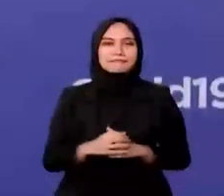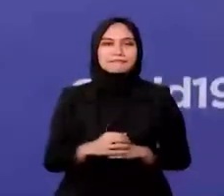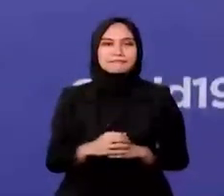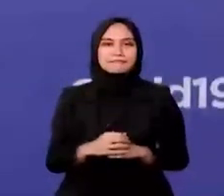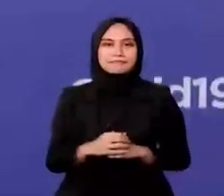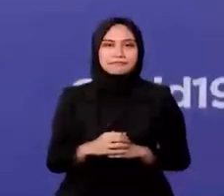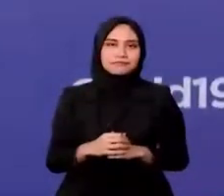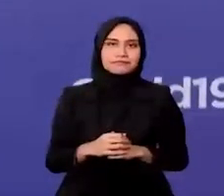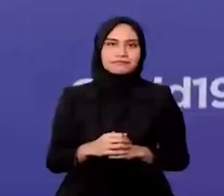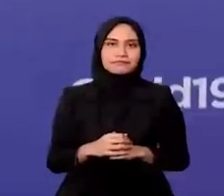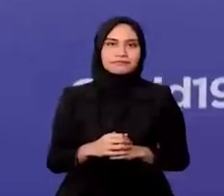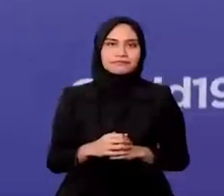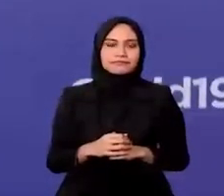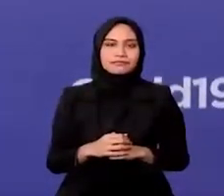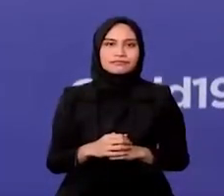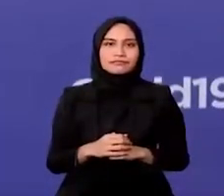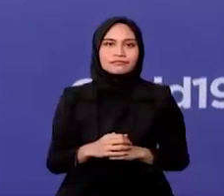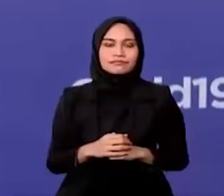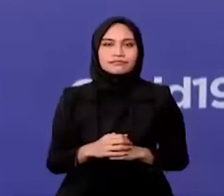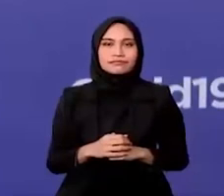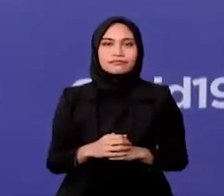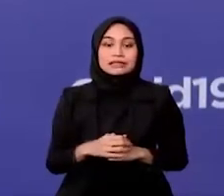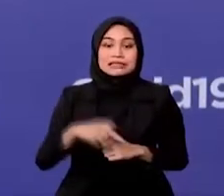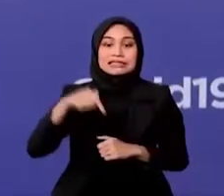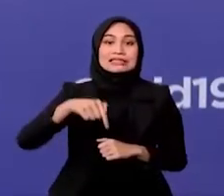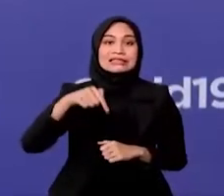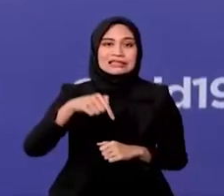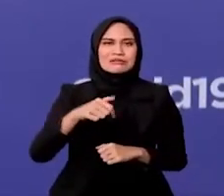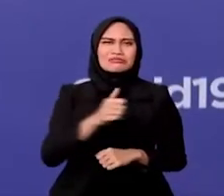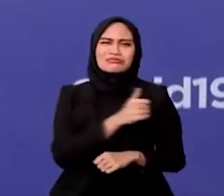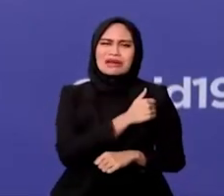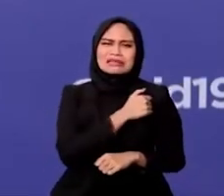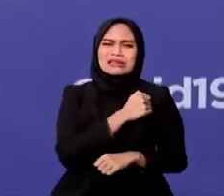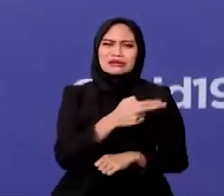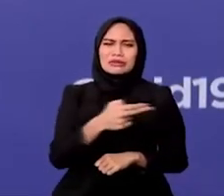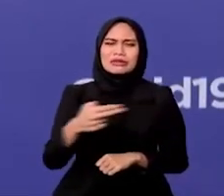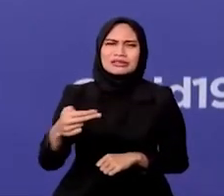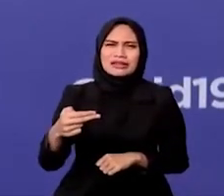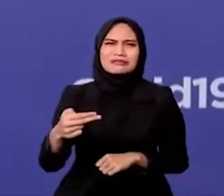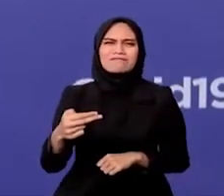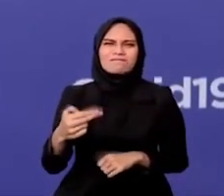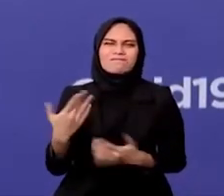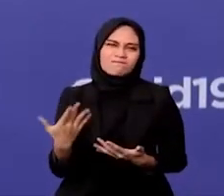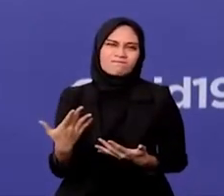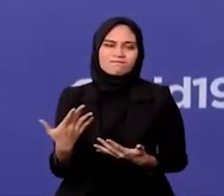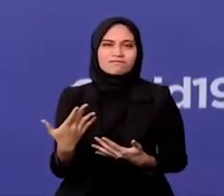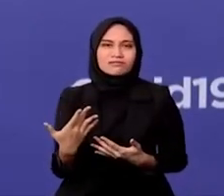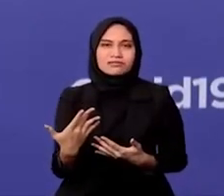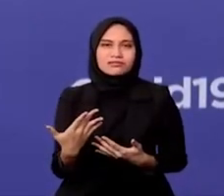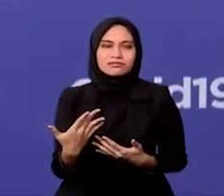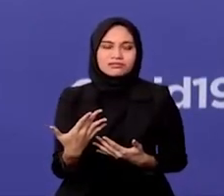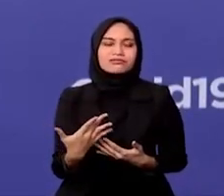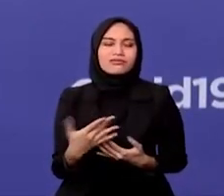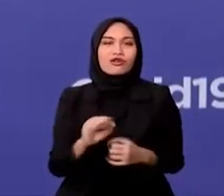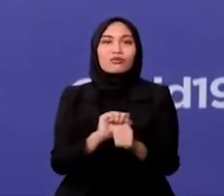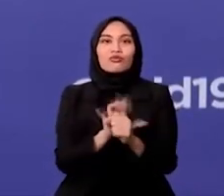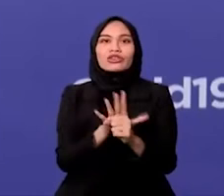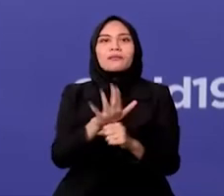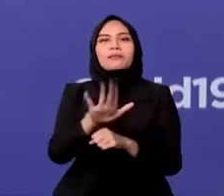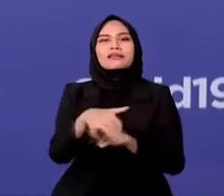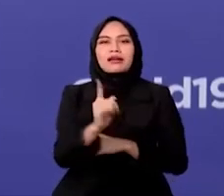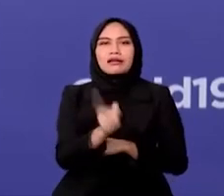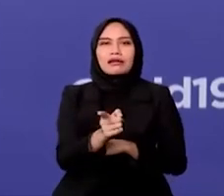sebagaimana kita sadari saat ini bangsa Indonesia masih menghadapi wabah copied